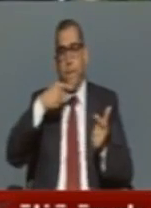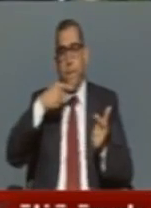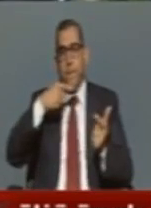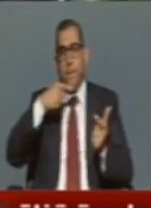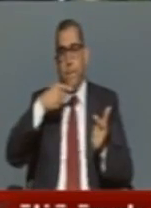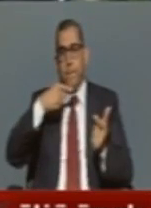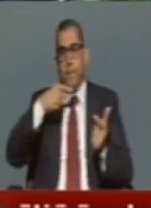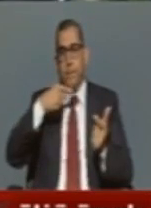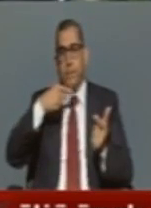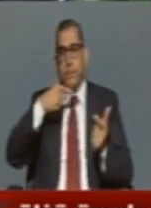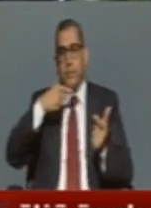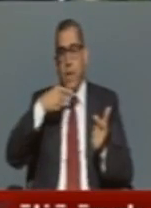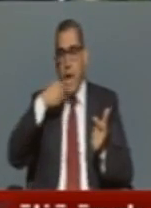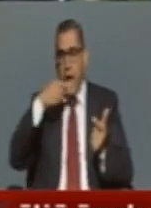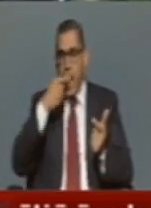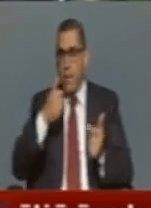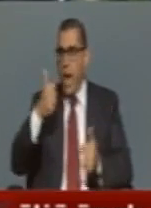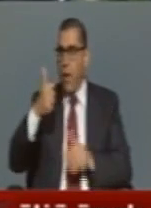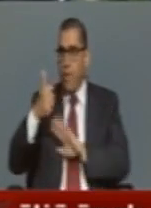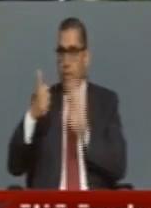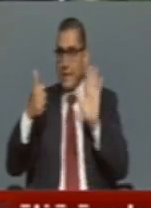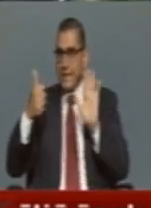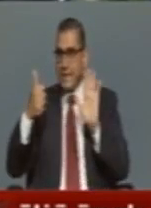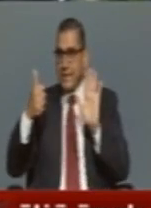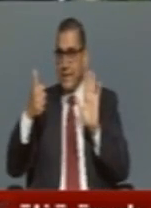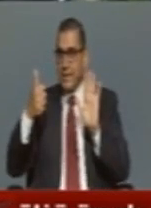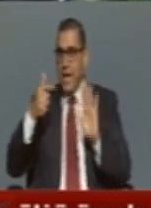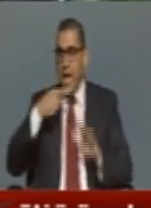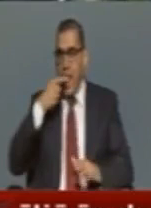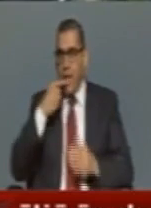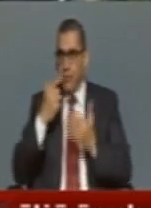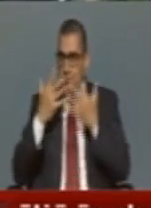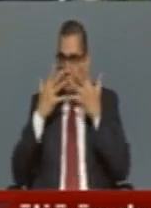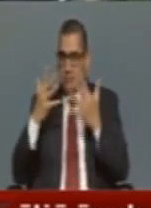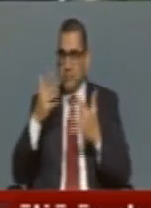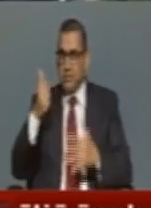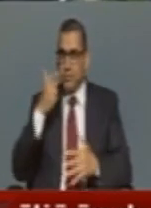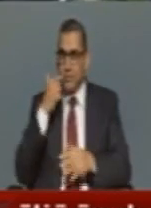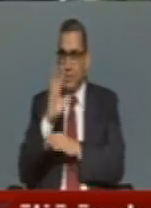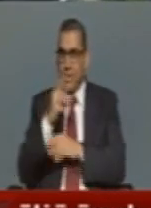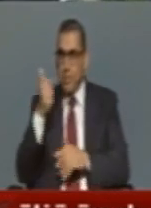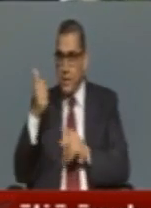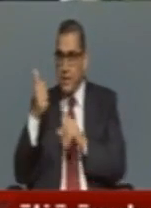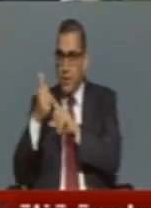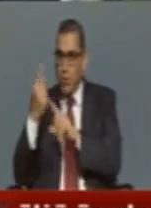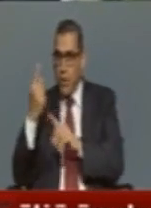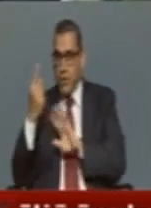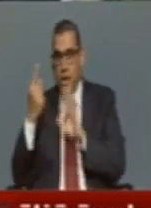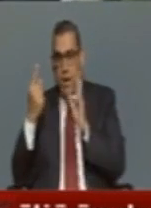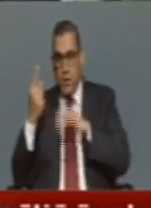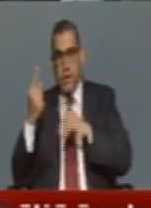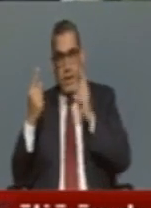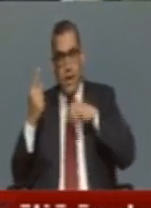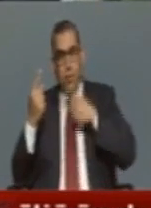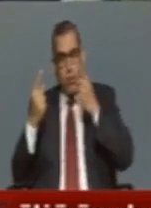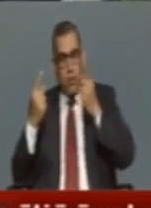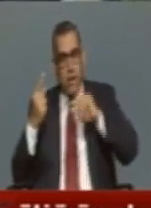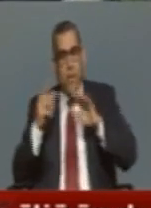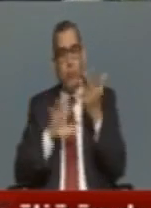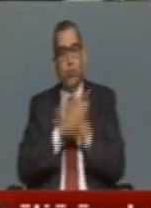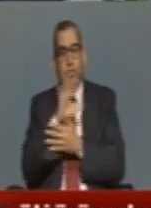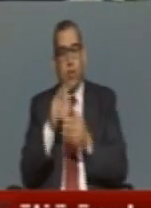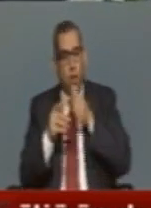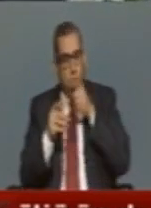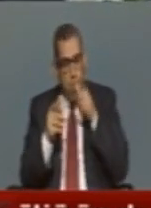يعني إيجابي فقط أو كلام مشجع فقط، لا، إحنا عايزين نطرح المشكلة أو نطرح القضية